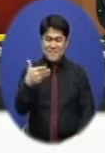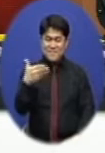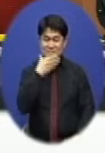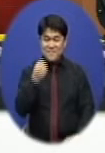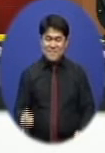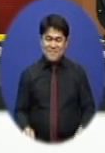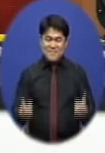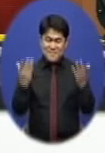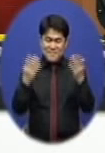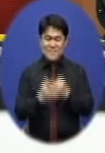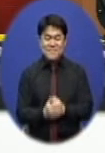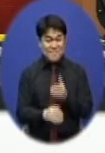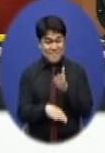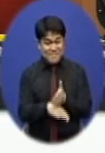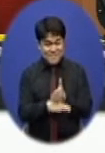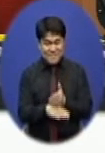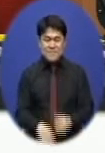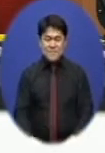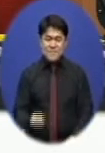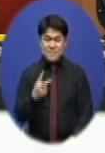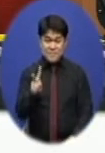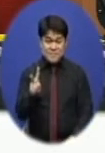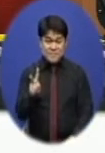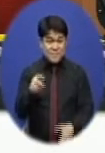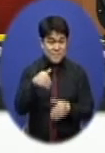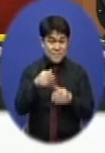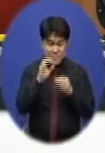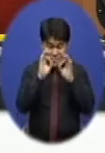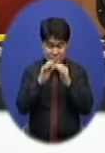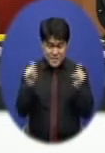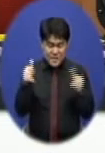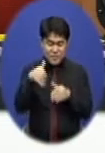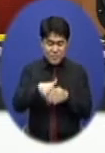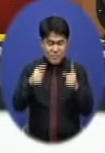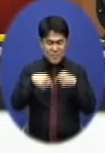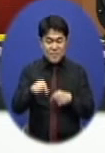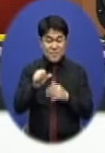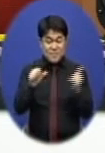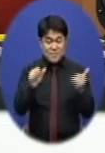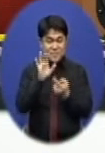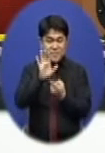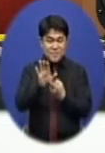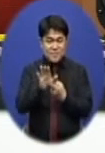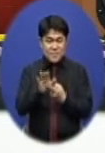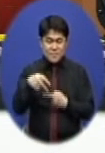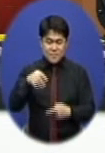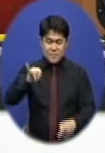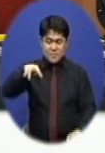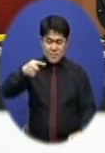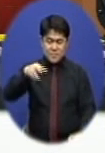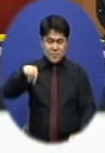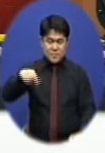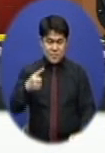6379님 축하드립니다. 감사합니다. 자, 시청자 심사 다섯 분 발표하겠습니다. 그렇죠. 어떤 선물인가요? 네, 자, 시스보로 공동